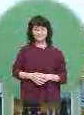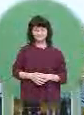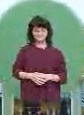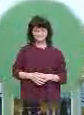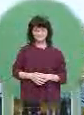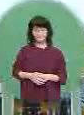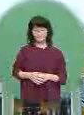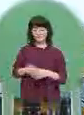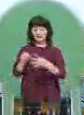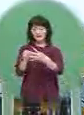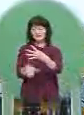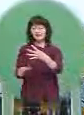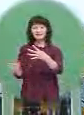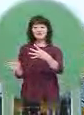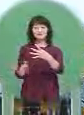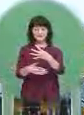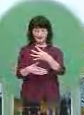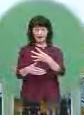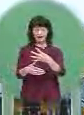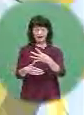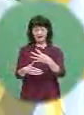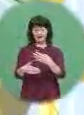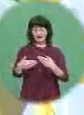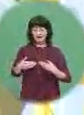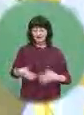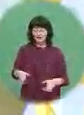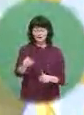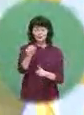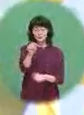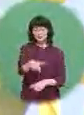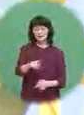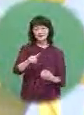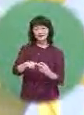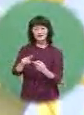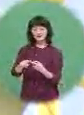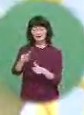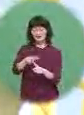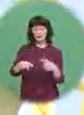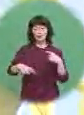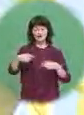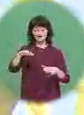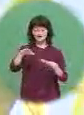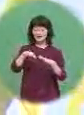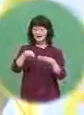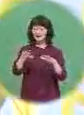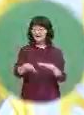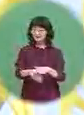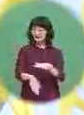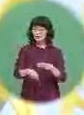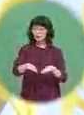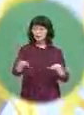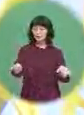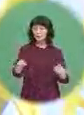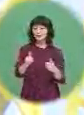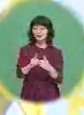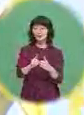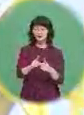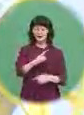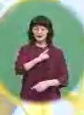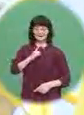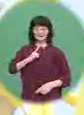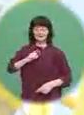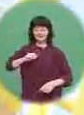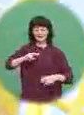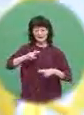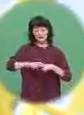カルチャーパークでは先月から誕生月の小学生以下の子供を対象にアトラクションに1日